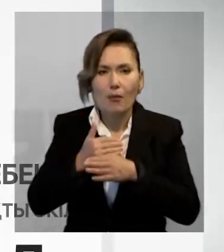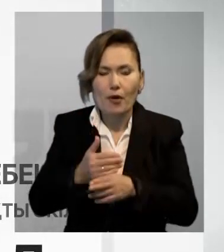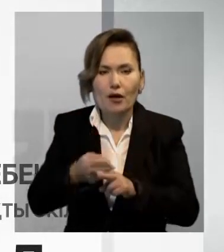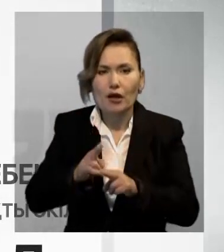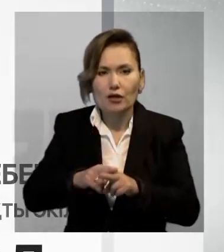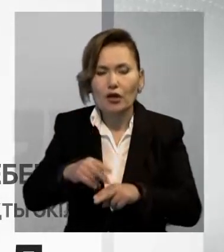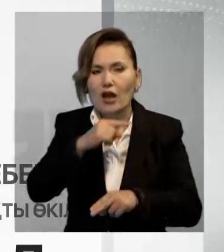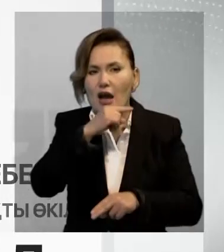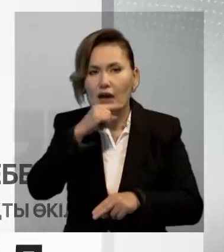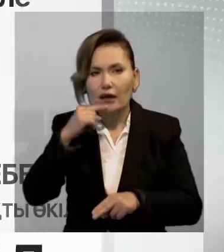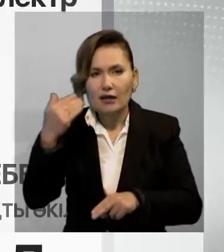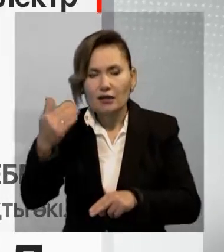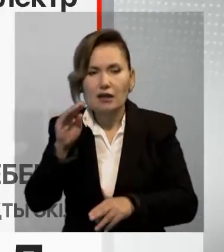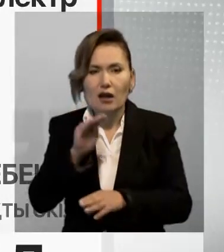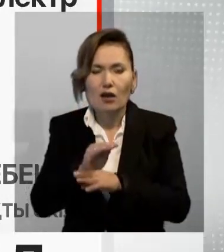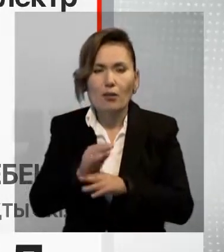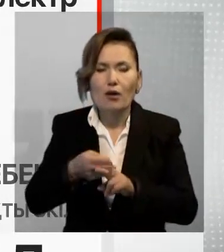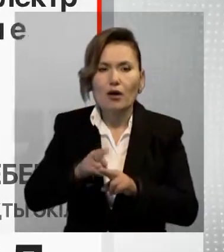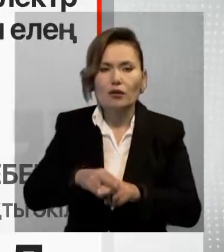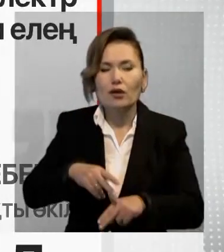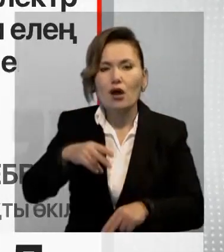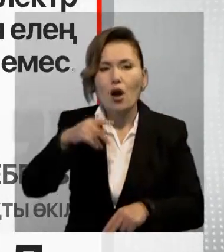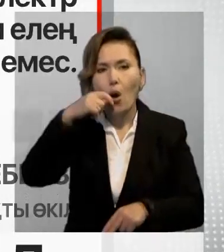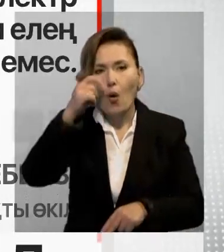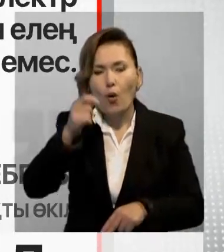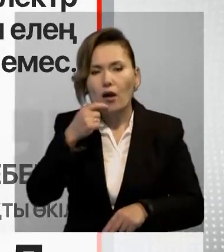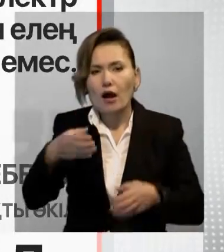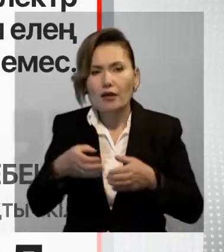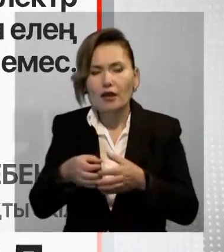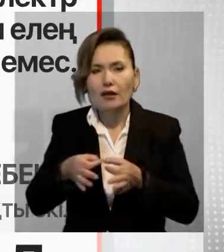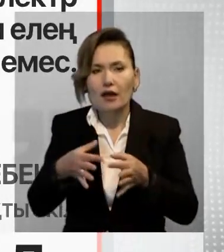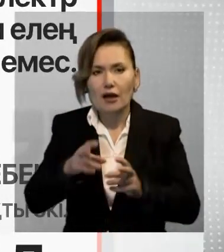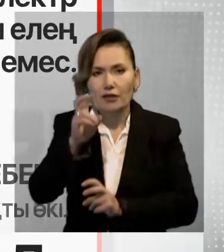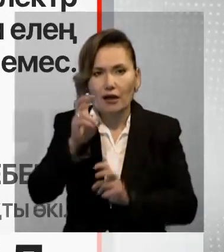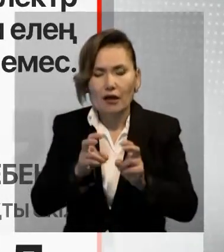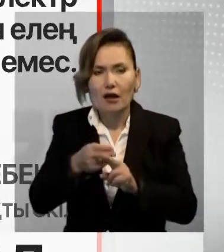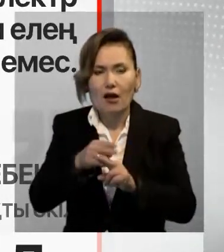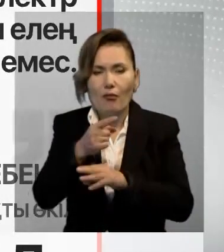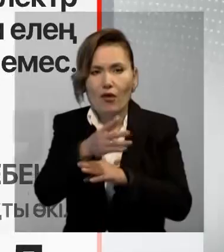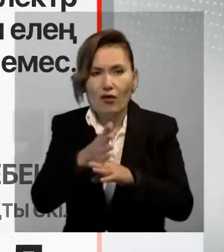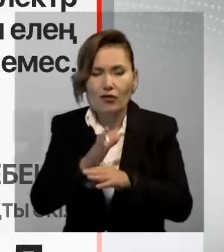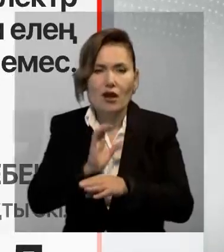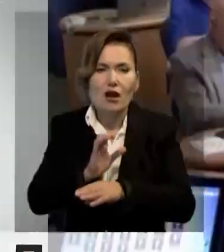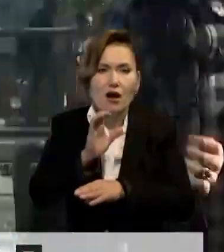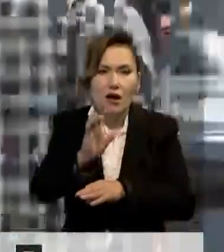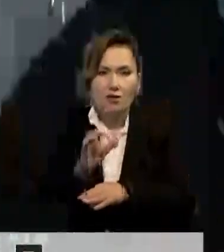қатысты көмектесіп жатыр. Олар Украина әскерінің Запорожье атом электр станциясын атқылағанын елең қылар